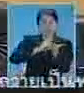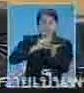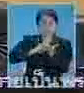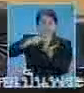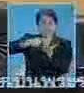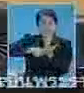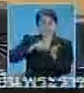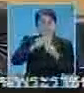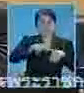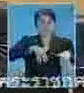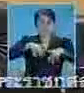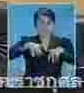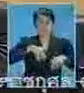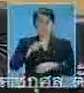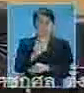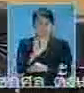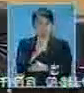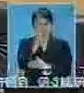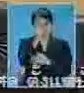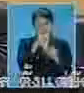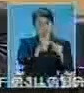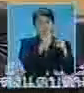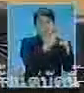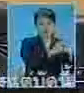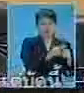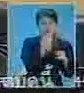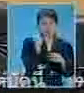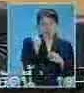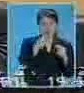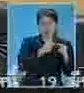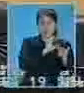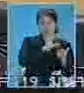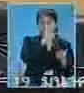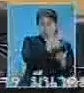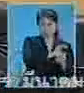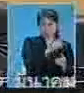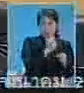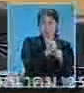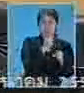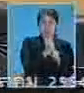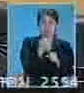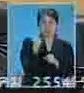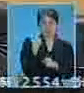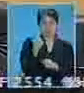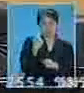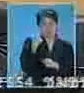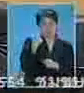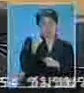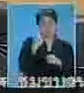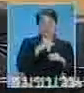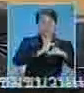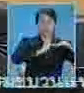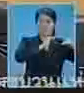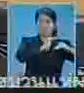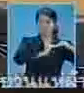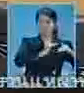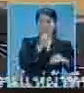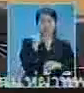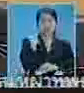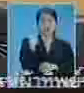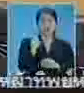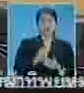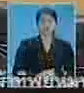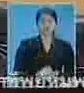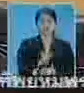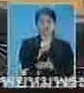องรู้ก็รู้กันอยู่ครับว่าเอกชนเขาลงทุนเขามีประสิทธิภาพมากกว่าดังนั้นในกรณี